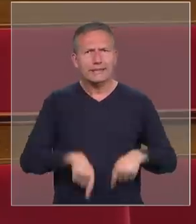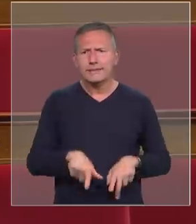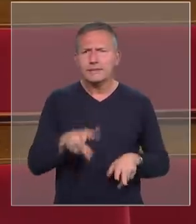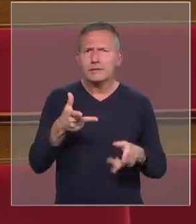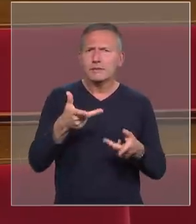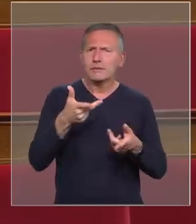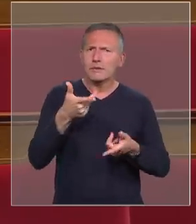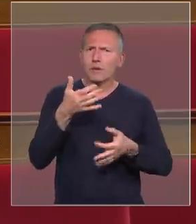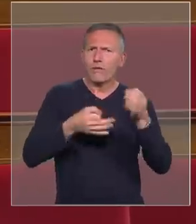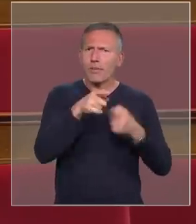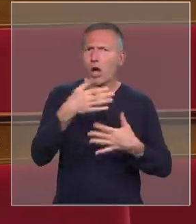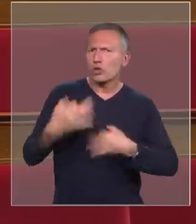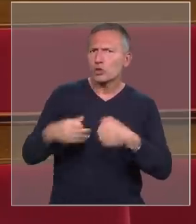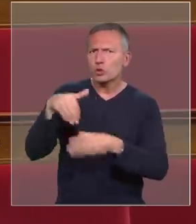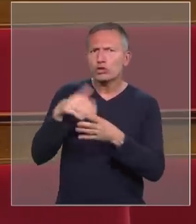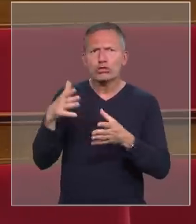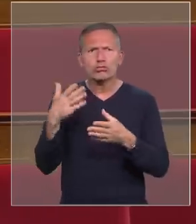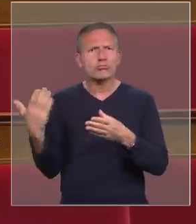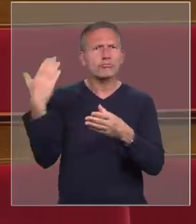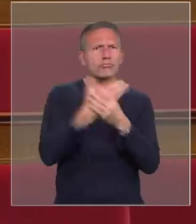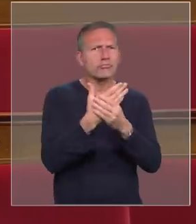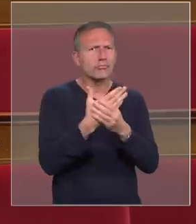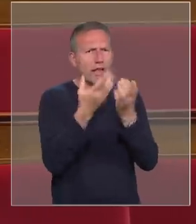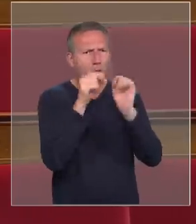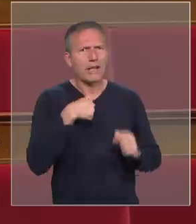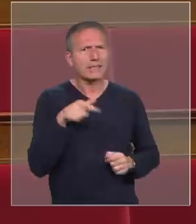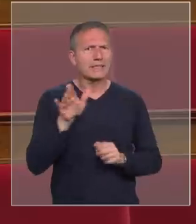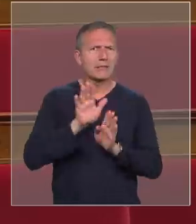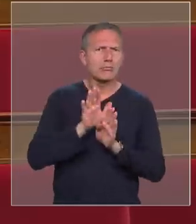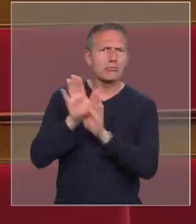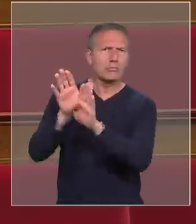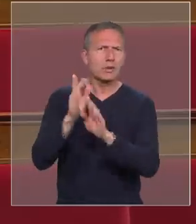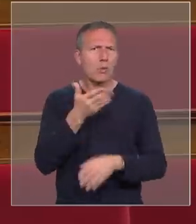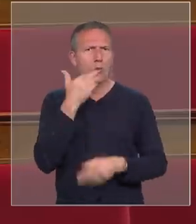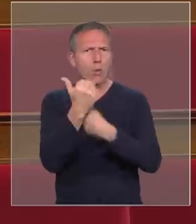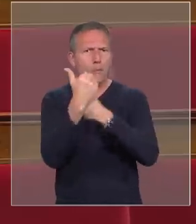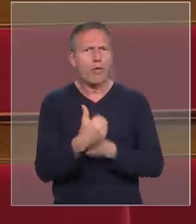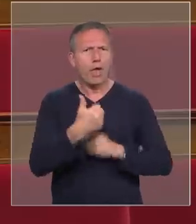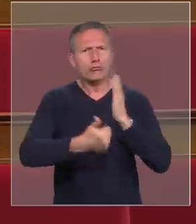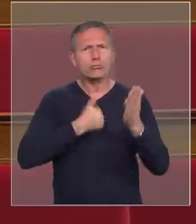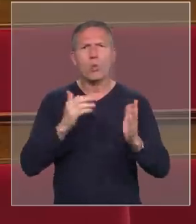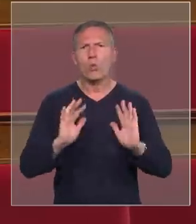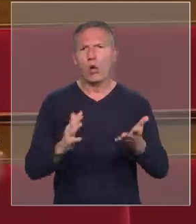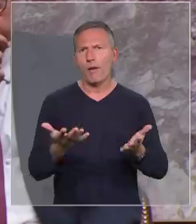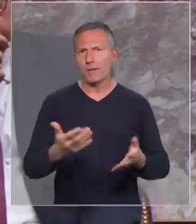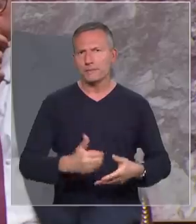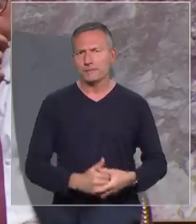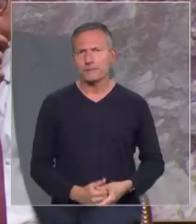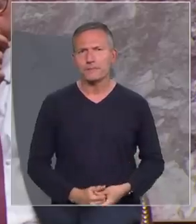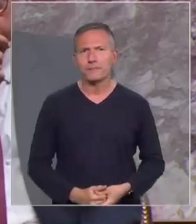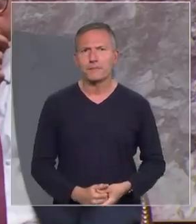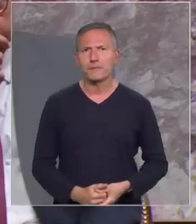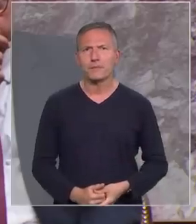les menaces d'ingérence pesant sur notre démocratie et comment mieux protéger notre indépendance nationale?